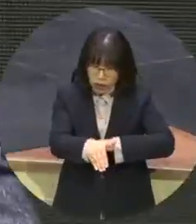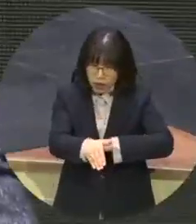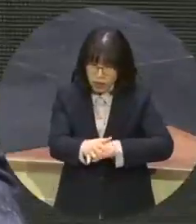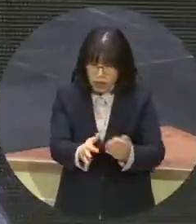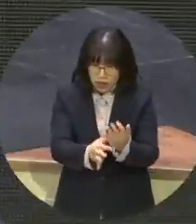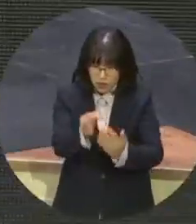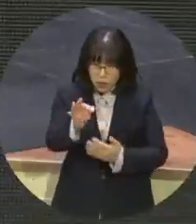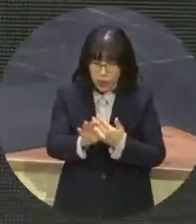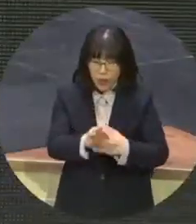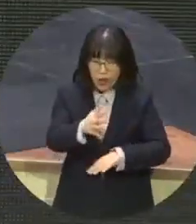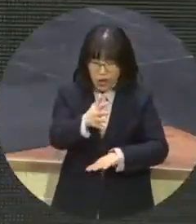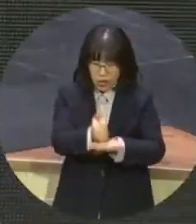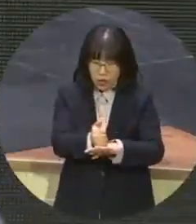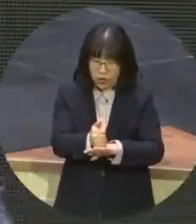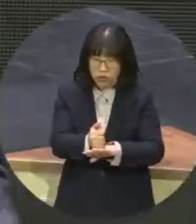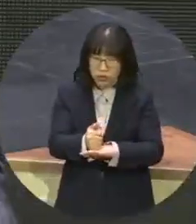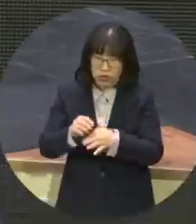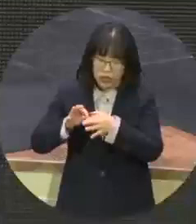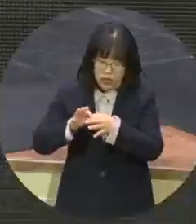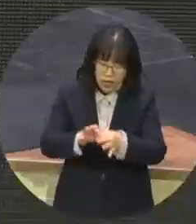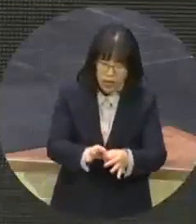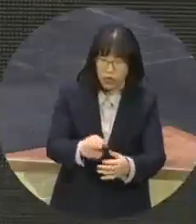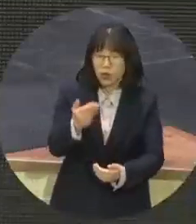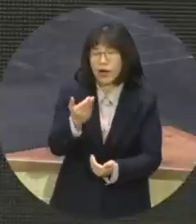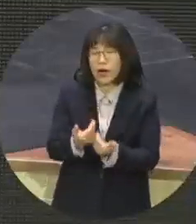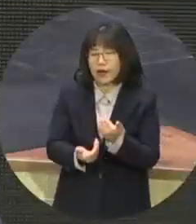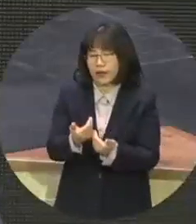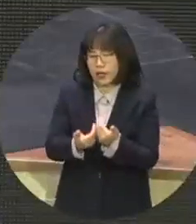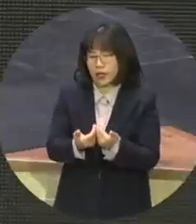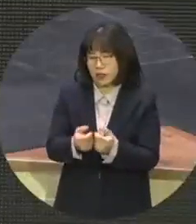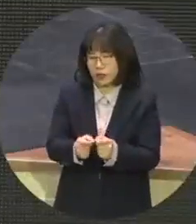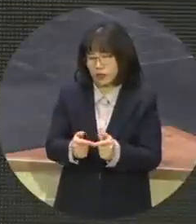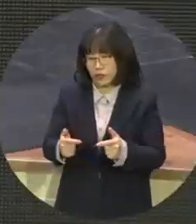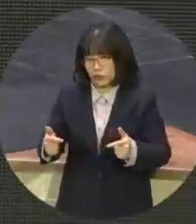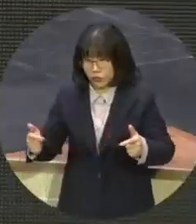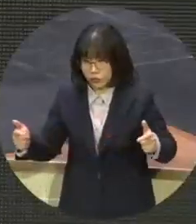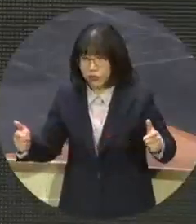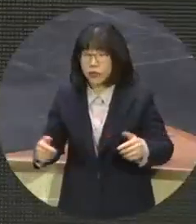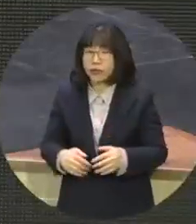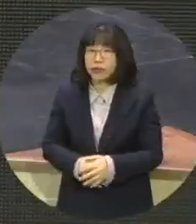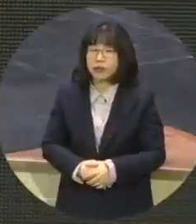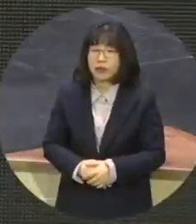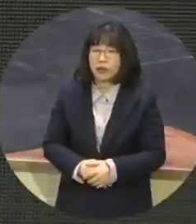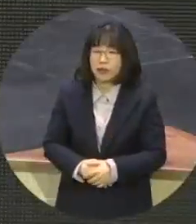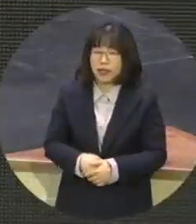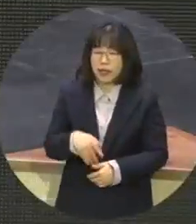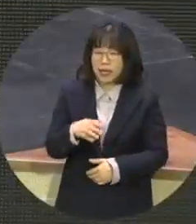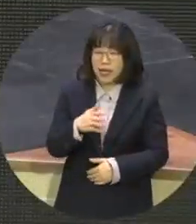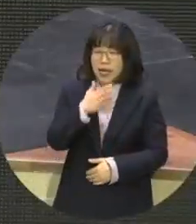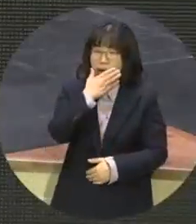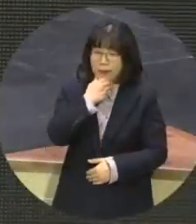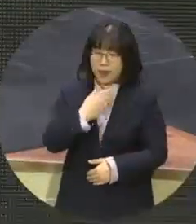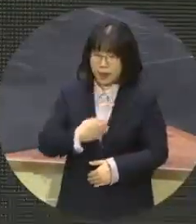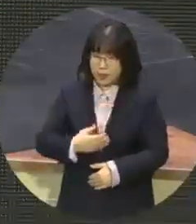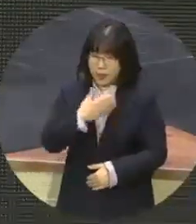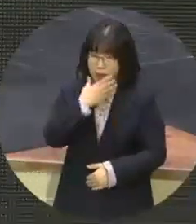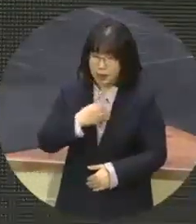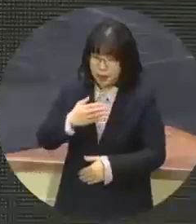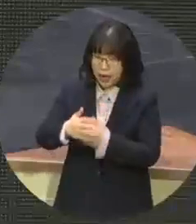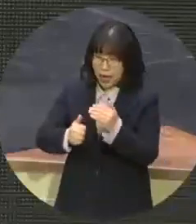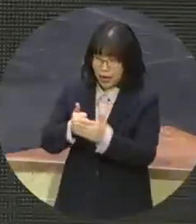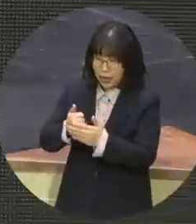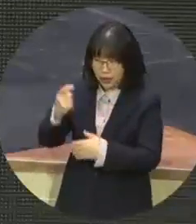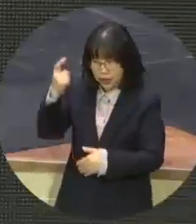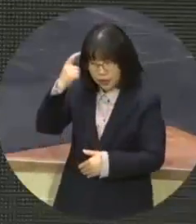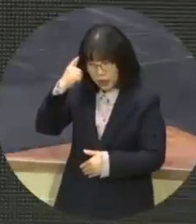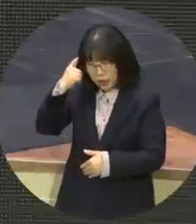사이에 그것이 갈등이 옵니다. 사실 아브라함의 이 마음 한 곳에는요 하나님의 언약이 아닌 인간적인